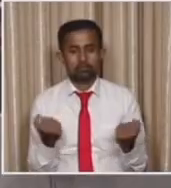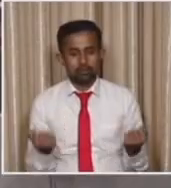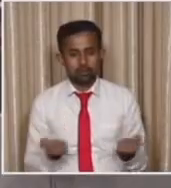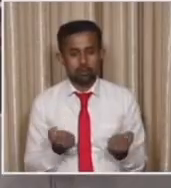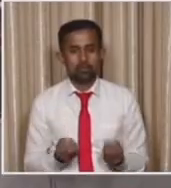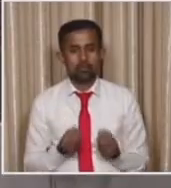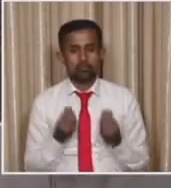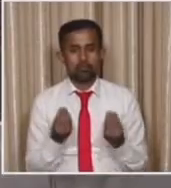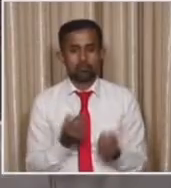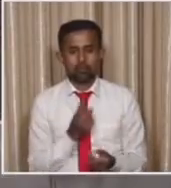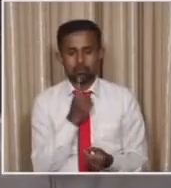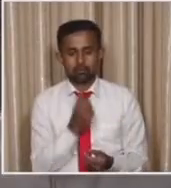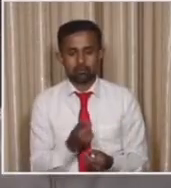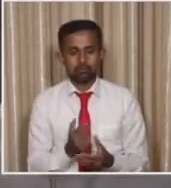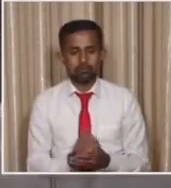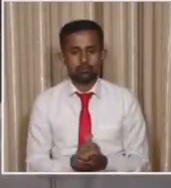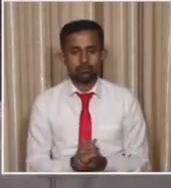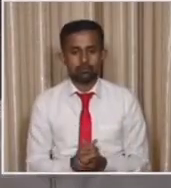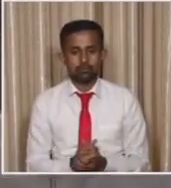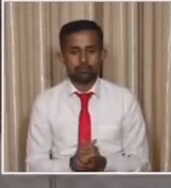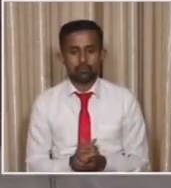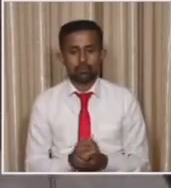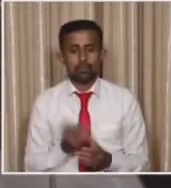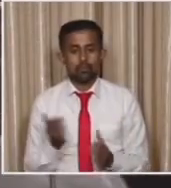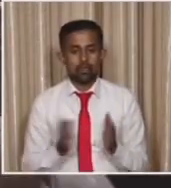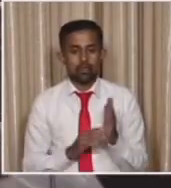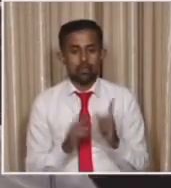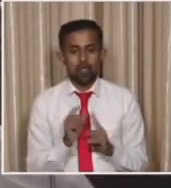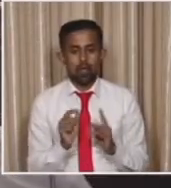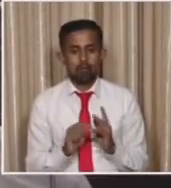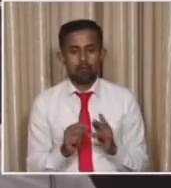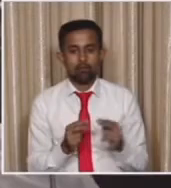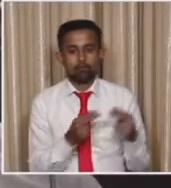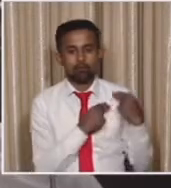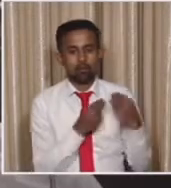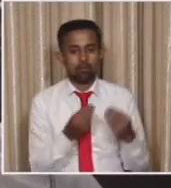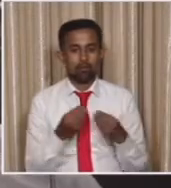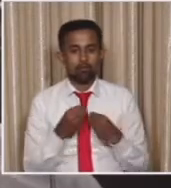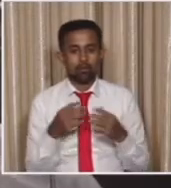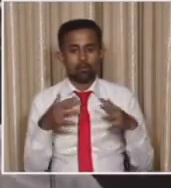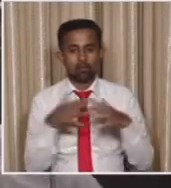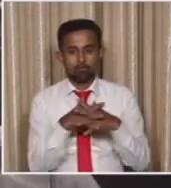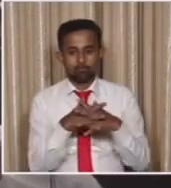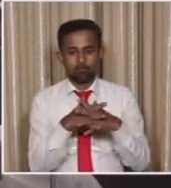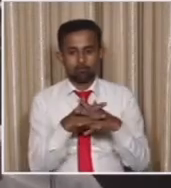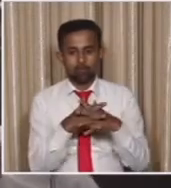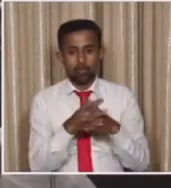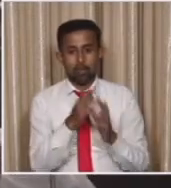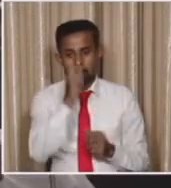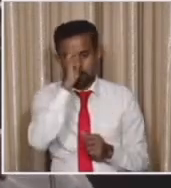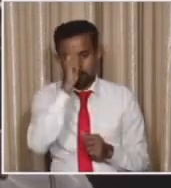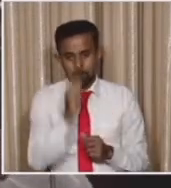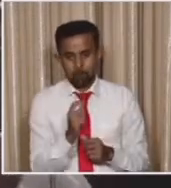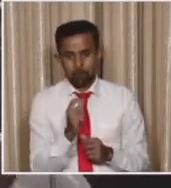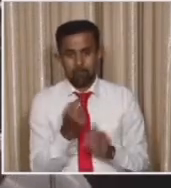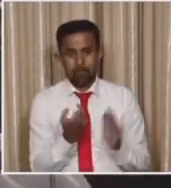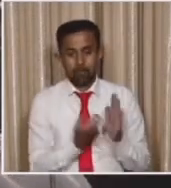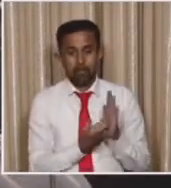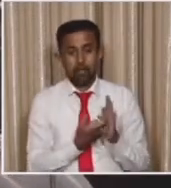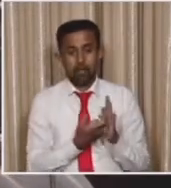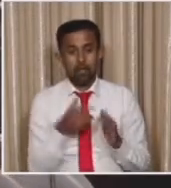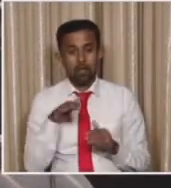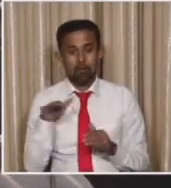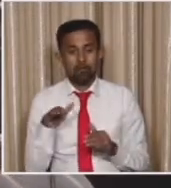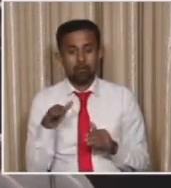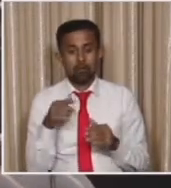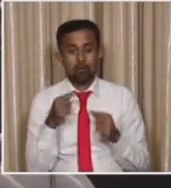alabin nekele prartana karna. Visheshem me amatyanshe, amatya dure obona, vidura vikramanayaka mattuma, raigam korle, bom